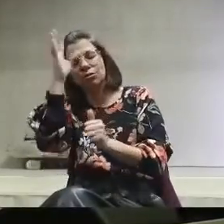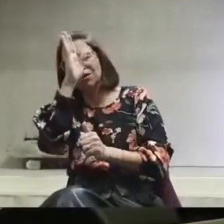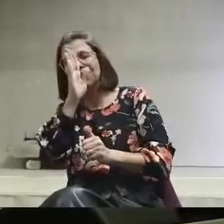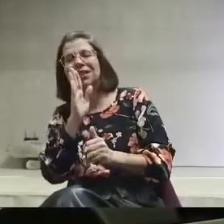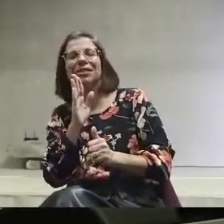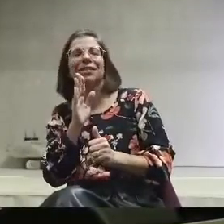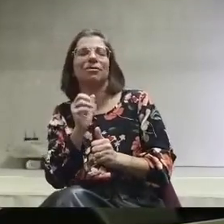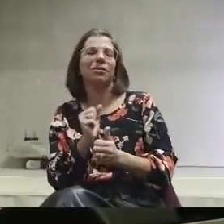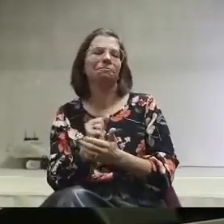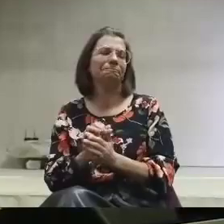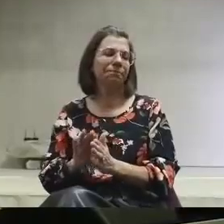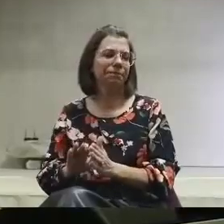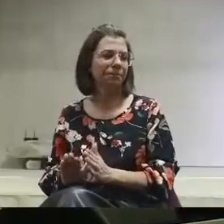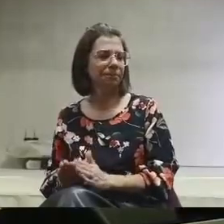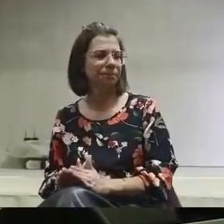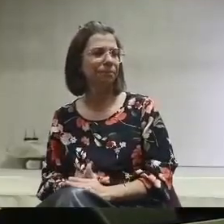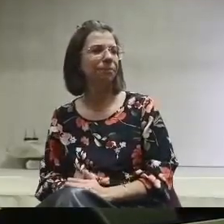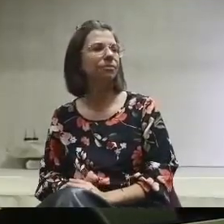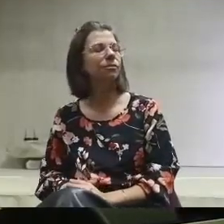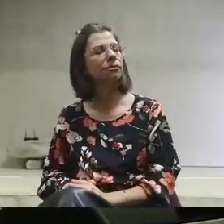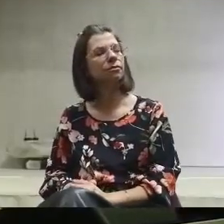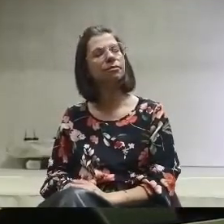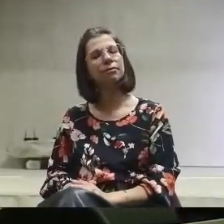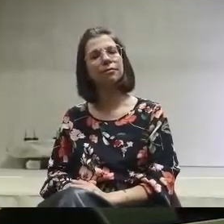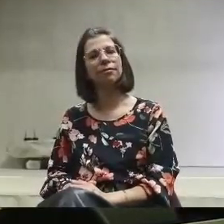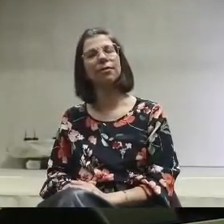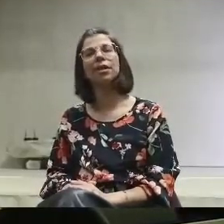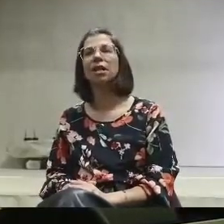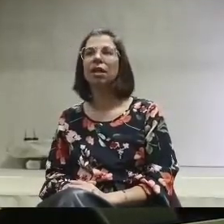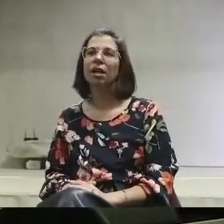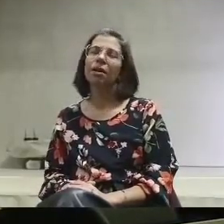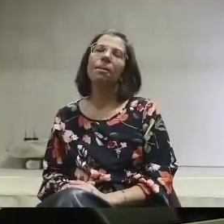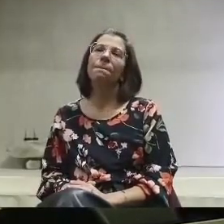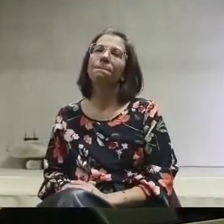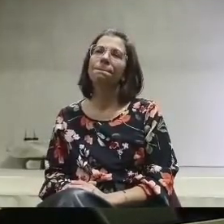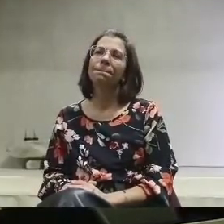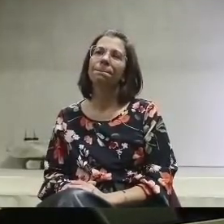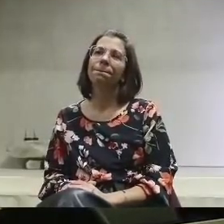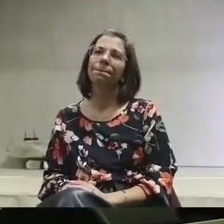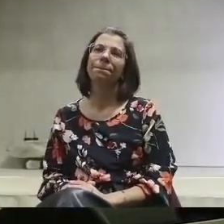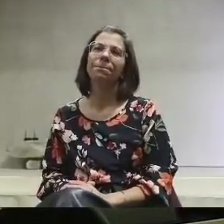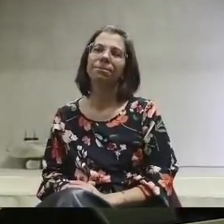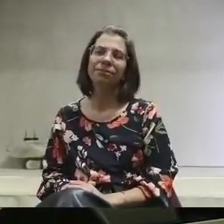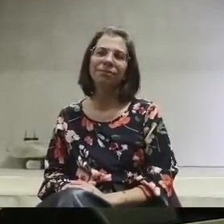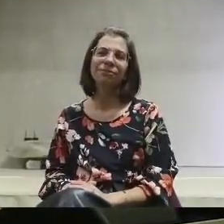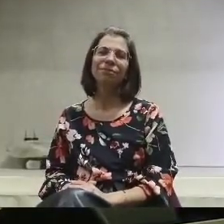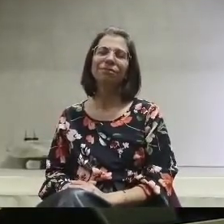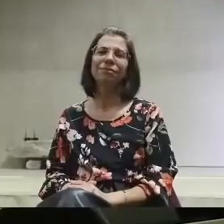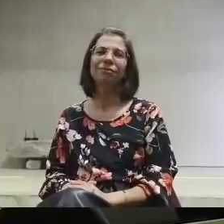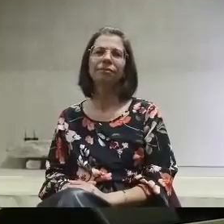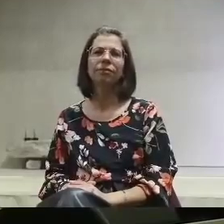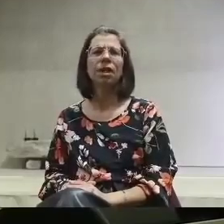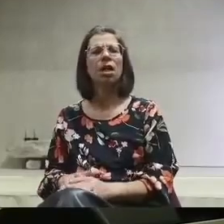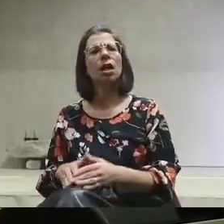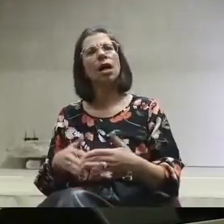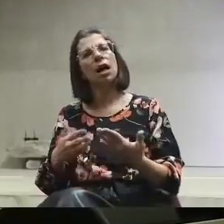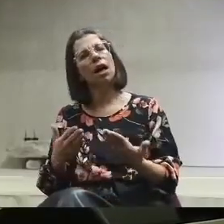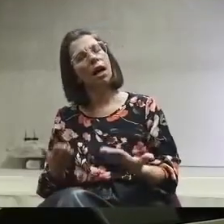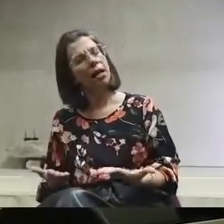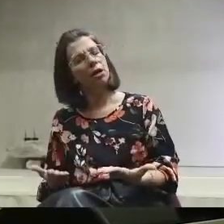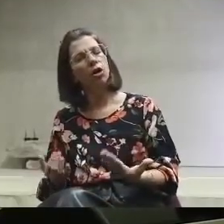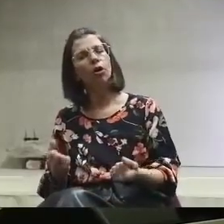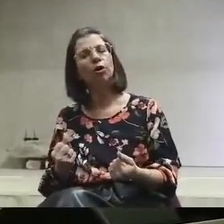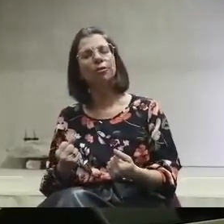y entrer et le vivre. Alors, en quoi est-ce que la prédication de la croix est une puissance pour nous, qui sommes